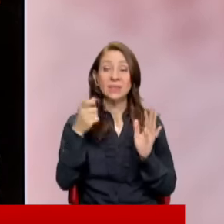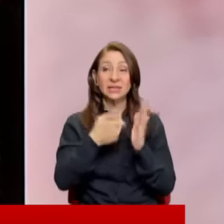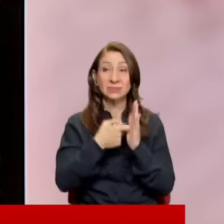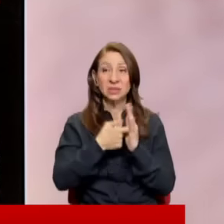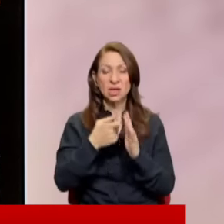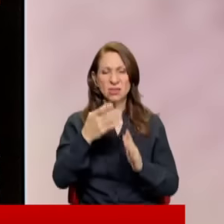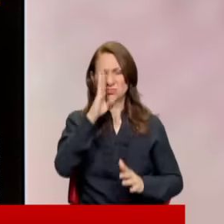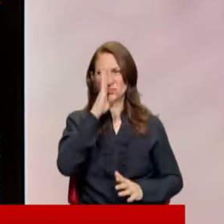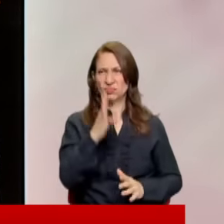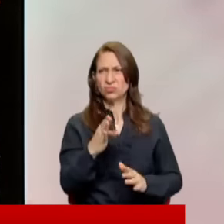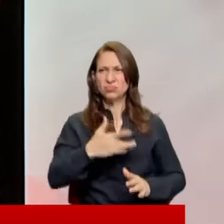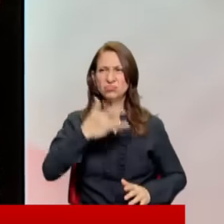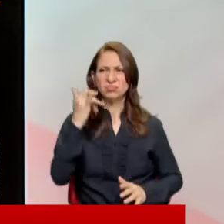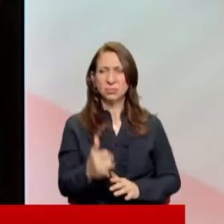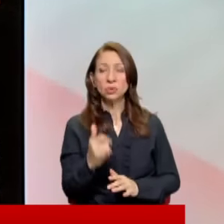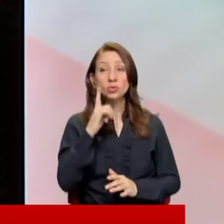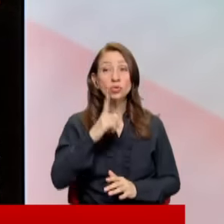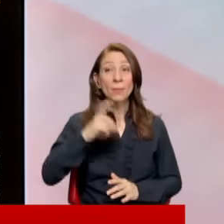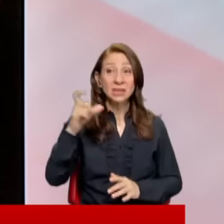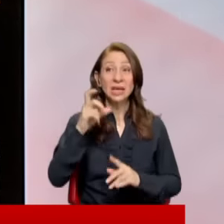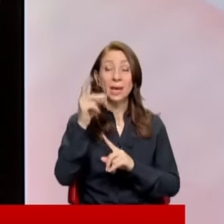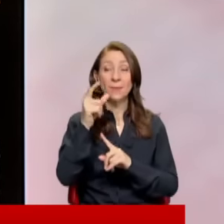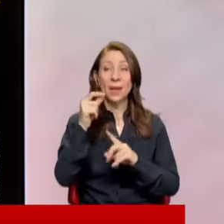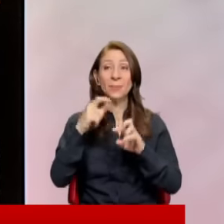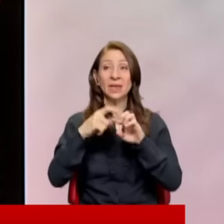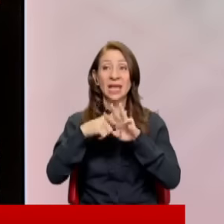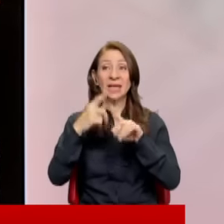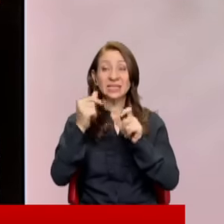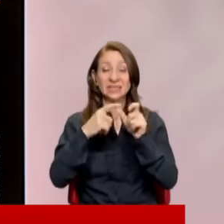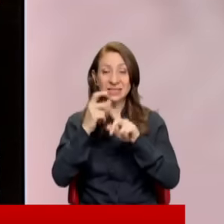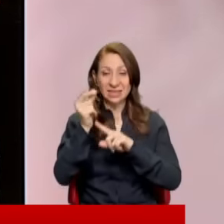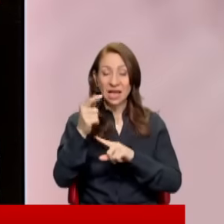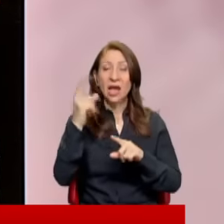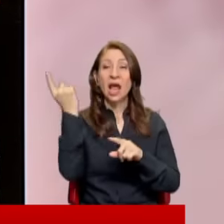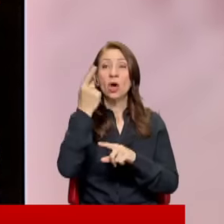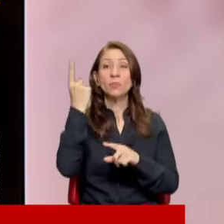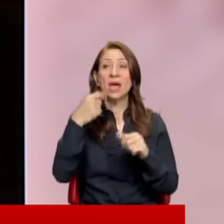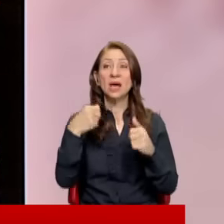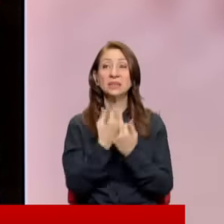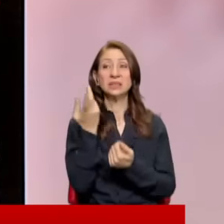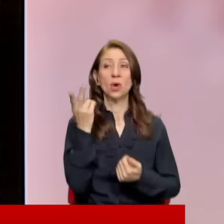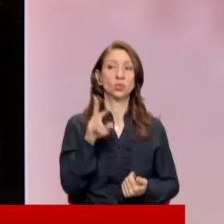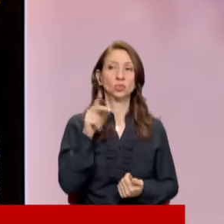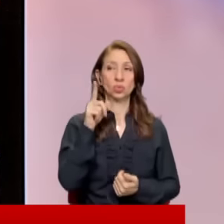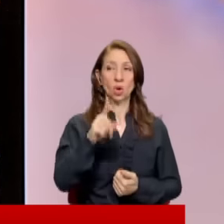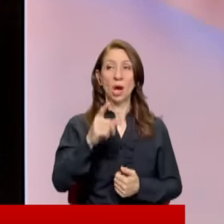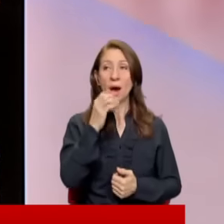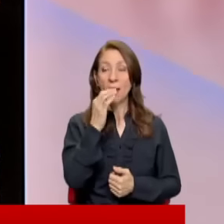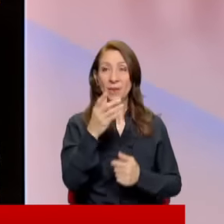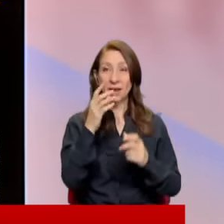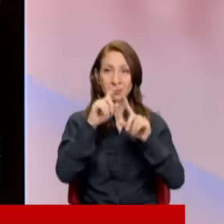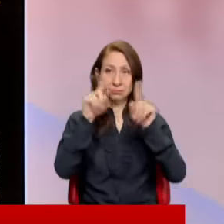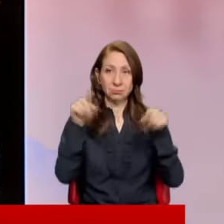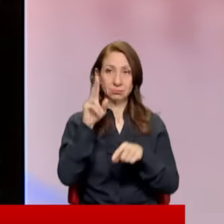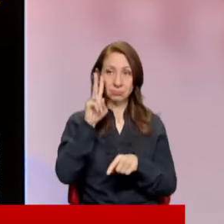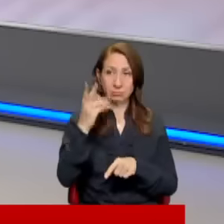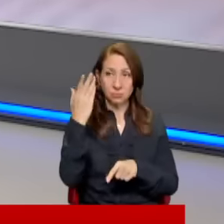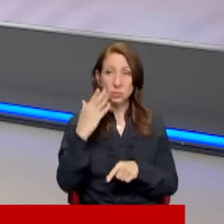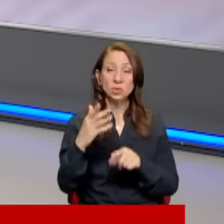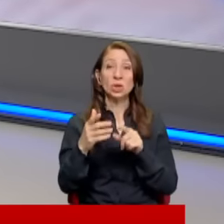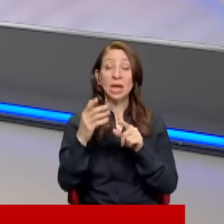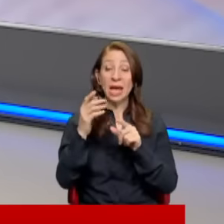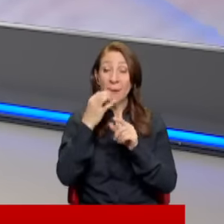Sert yanlısı Cumhurbaşkanı İbrahim Reis helikopter kazasında hayatını kaybetti haber ekranlarınıza gelsin